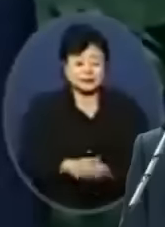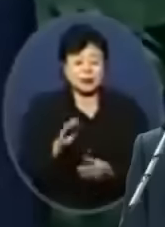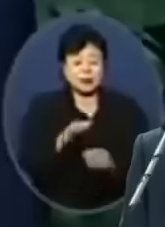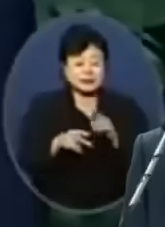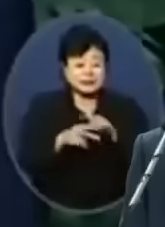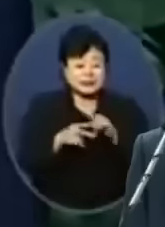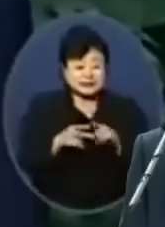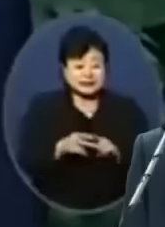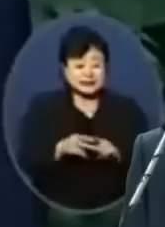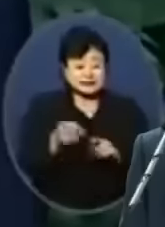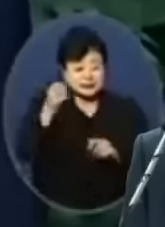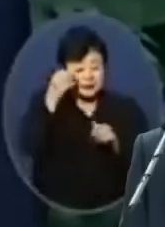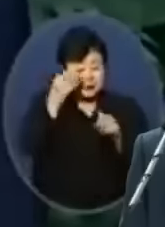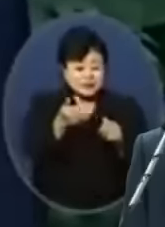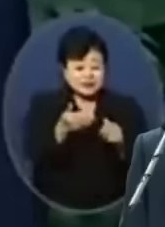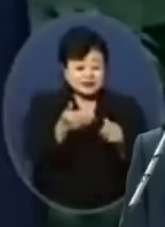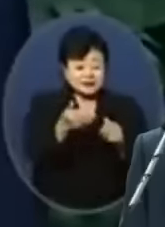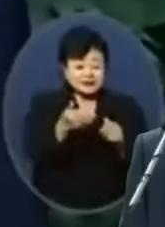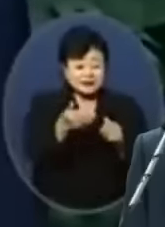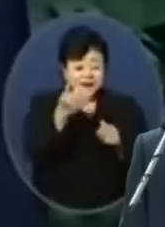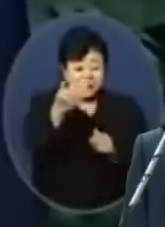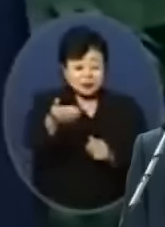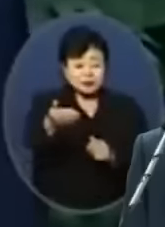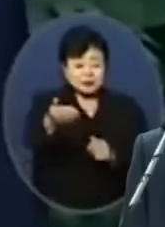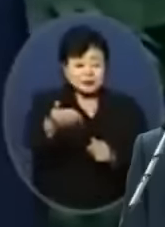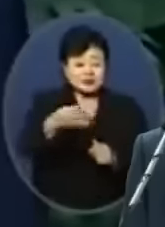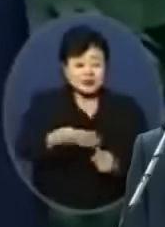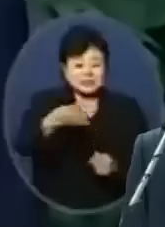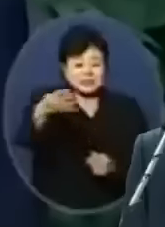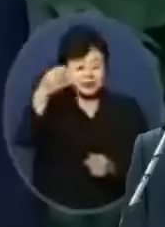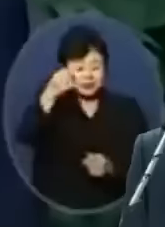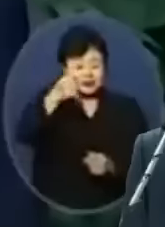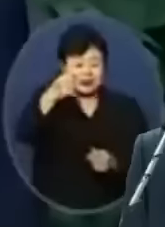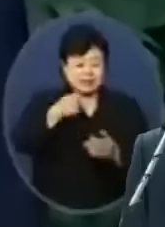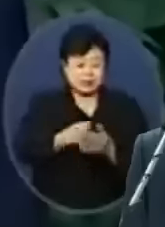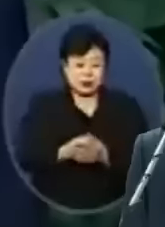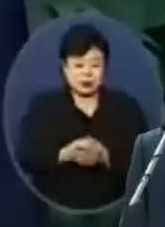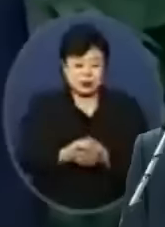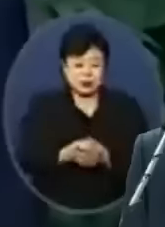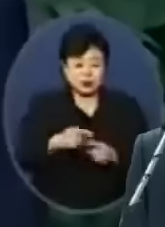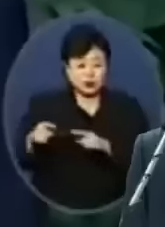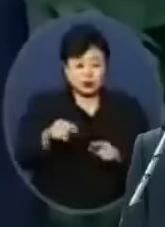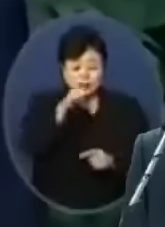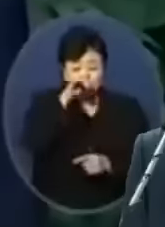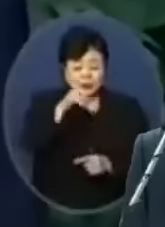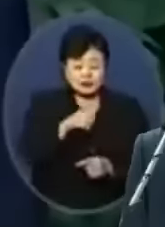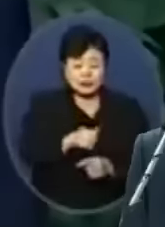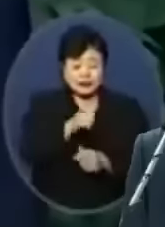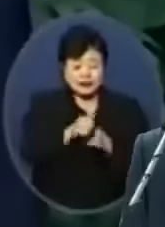무엇이든지 성령께서는 여러분이 4차원의 영성을 가지고 누리고 있는 곳에